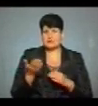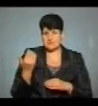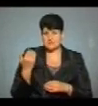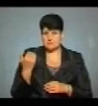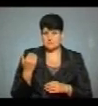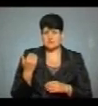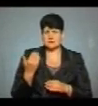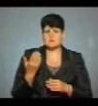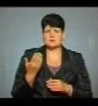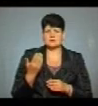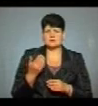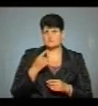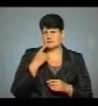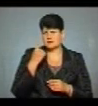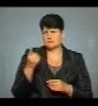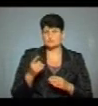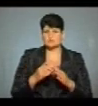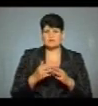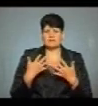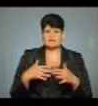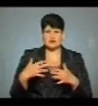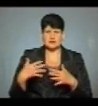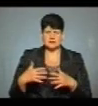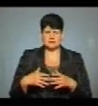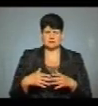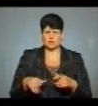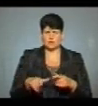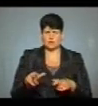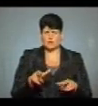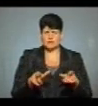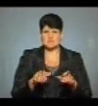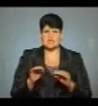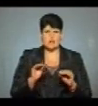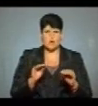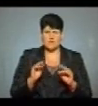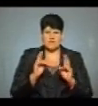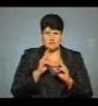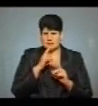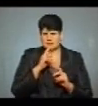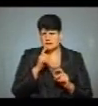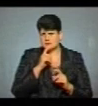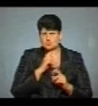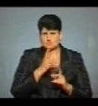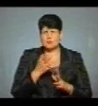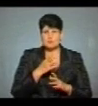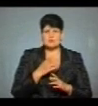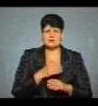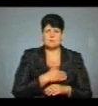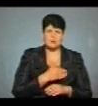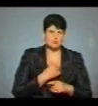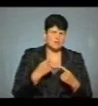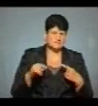з якоїсь там віддаленої будівлі в нас втрати по дорозі. Регулювання незрозуміло, незрозуміло, яка температура приходить не